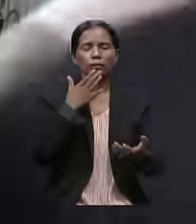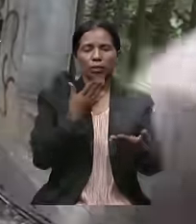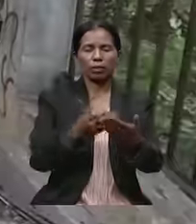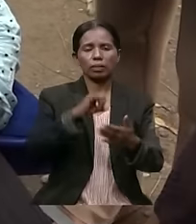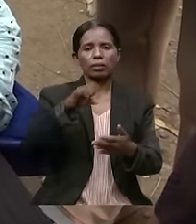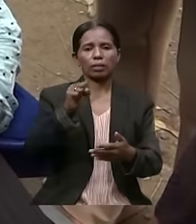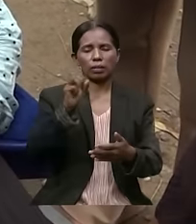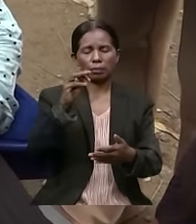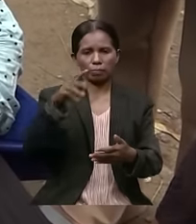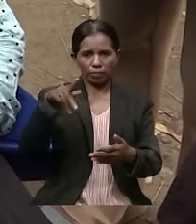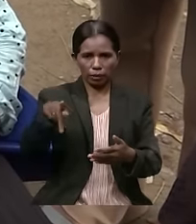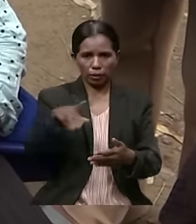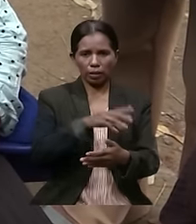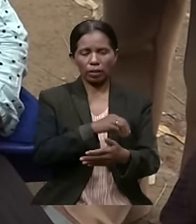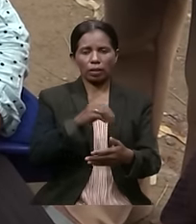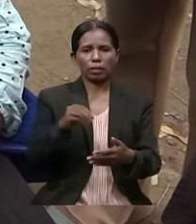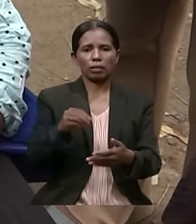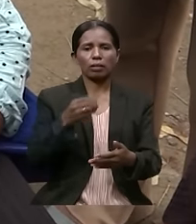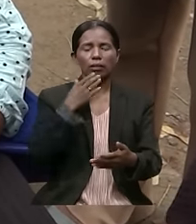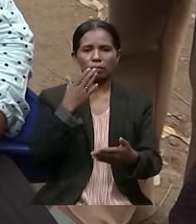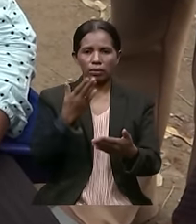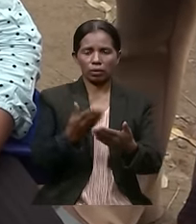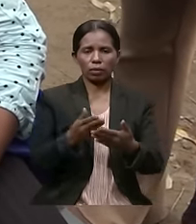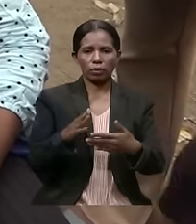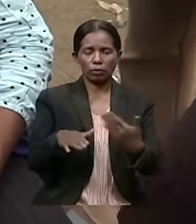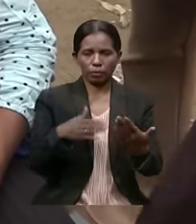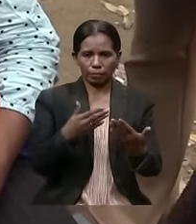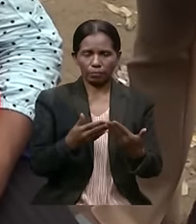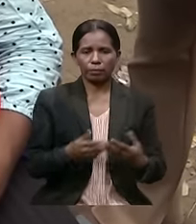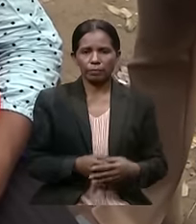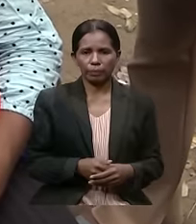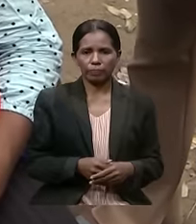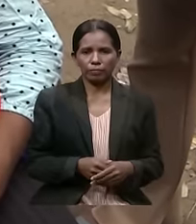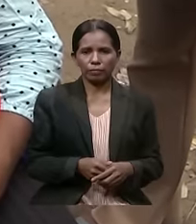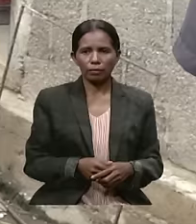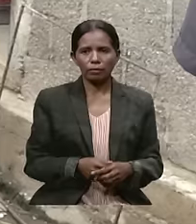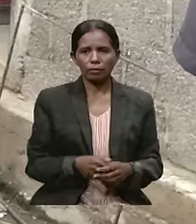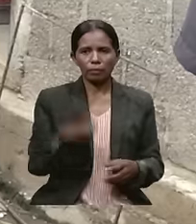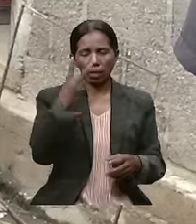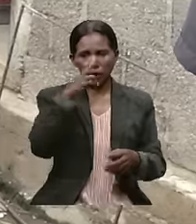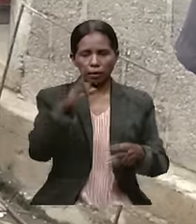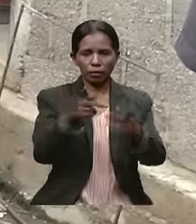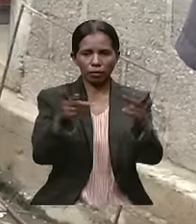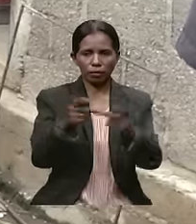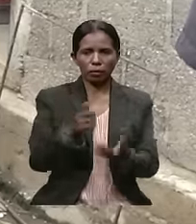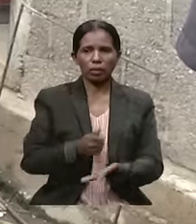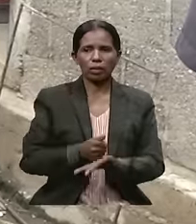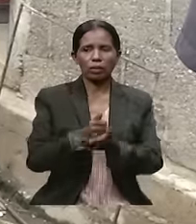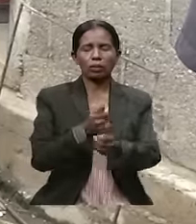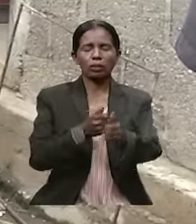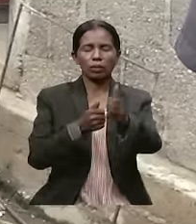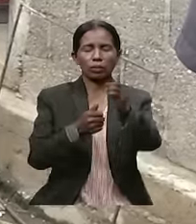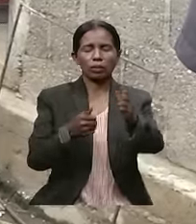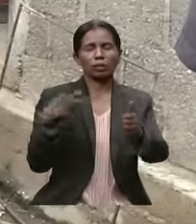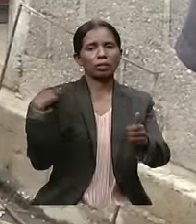alo visita ba vítima ou de assistência legal ba esmeralda honiwan. Mai hene atu hare kondisaun atu ajuda tuir kebit nebe